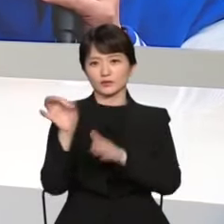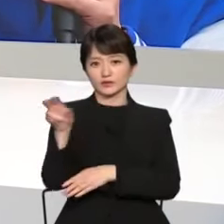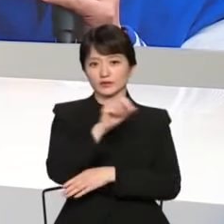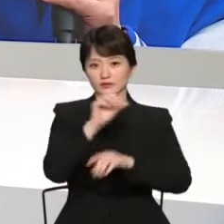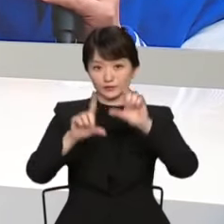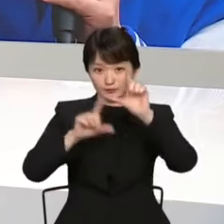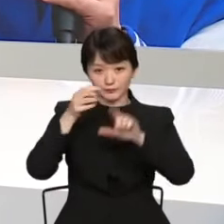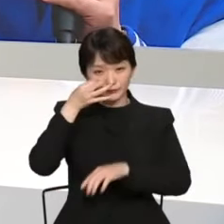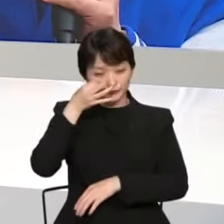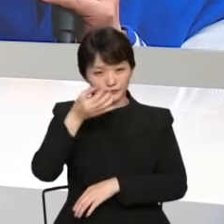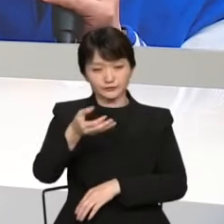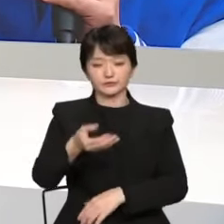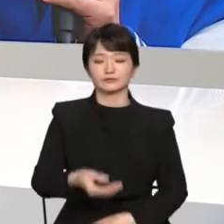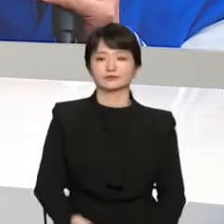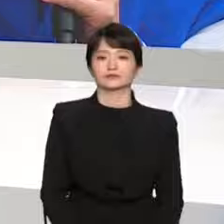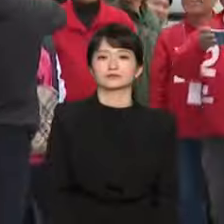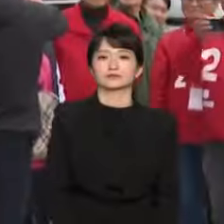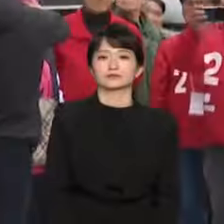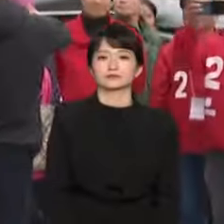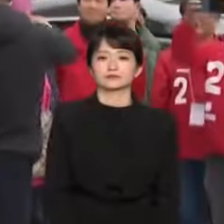김재현 기자가 전해드립니다.